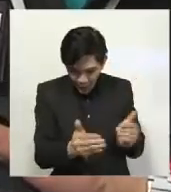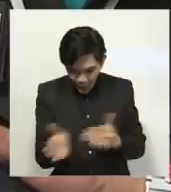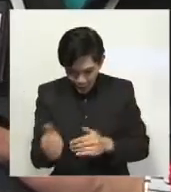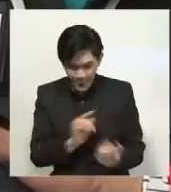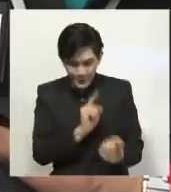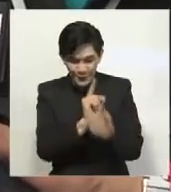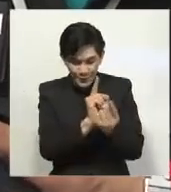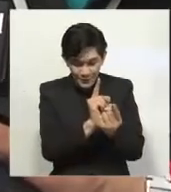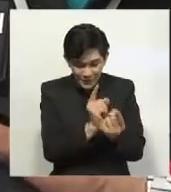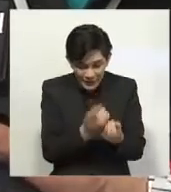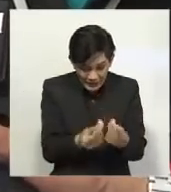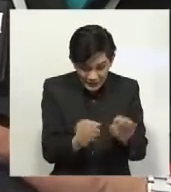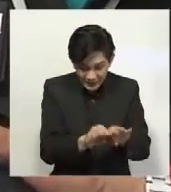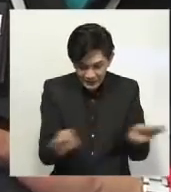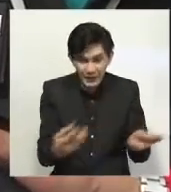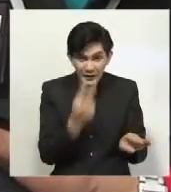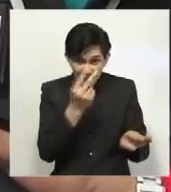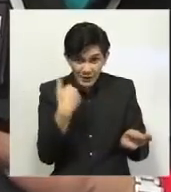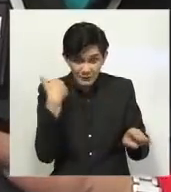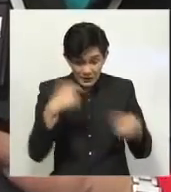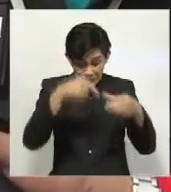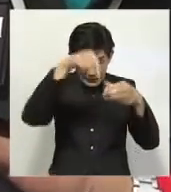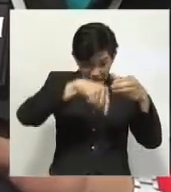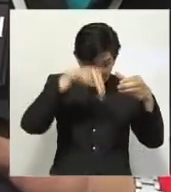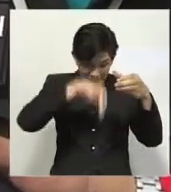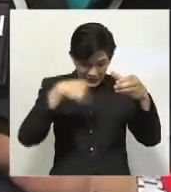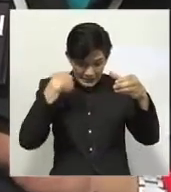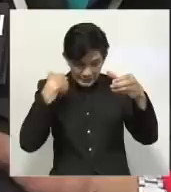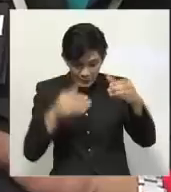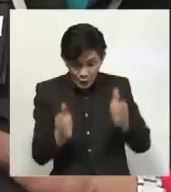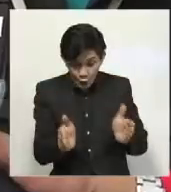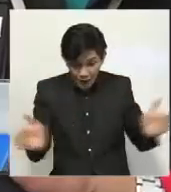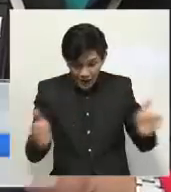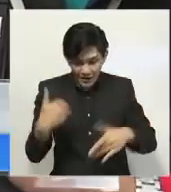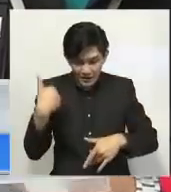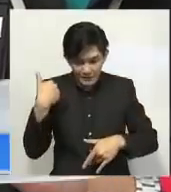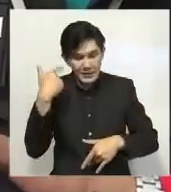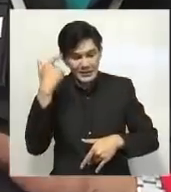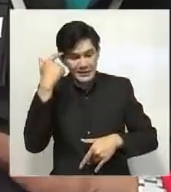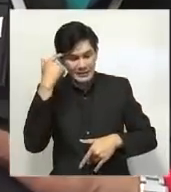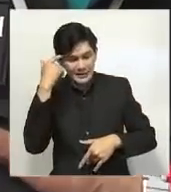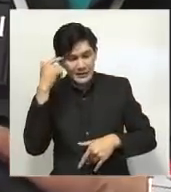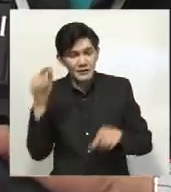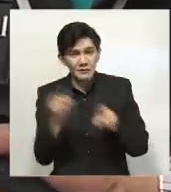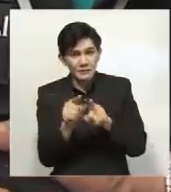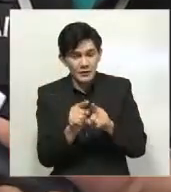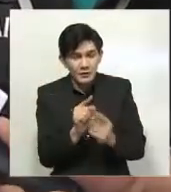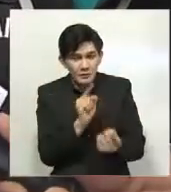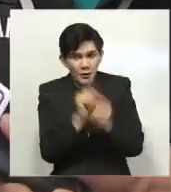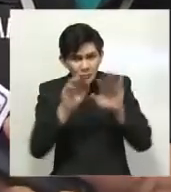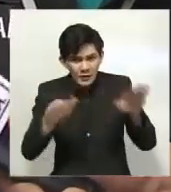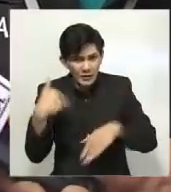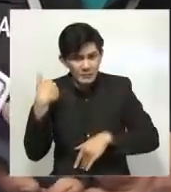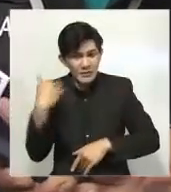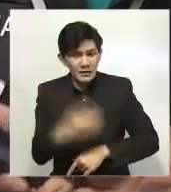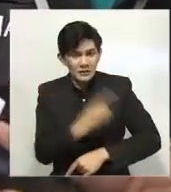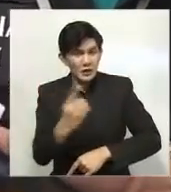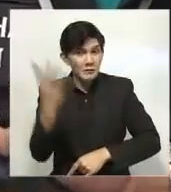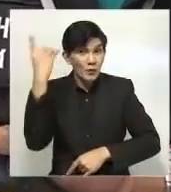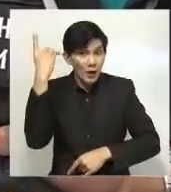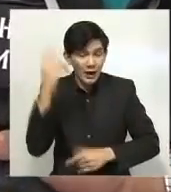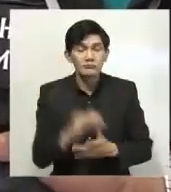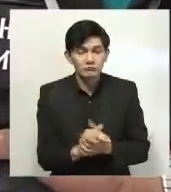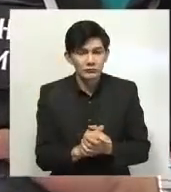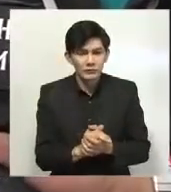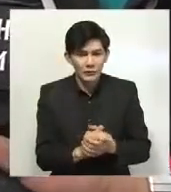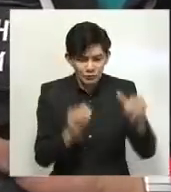เห็นพื้นแล้วและเป็นมองจากตรงนี้ไปในเห็นแล้วเป็นโถงกว้างเลยก็คิดว่าถึงท้องถ้ำพวกเราก็ดีใจกันใหญ่นะครับเมื่อวานนี้แต่ปรากฏว่